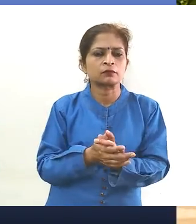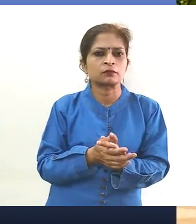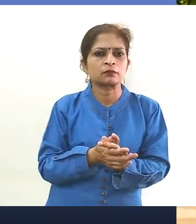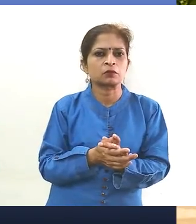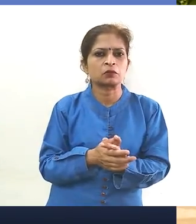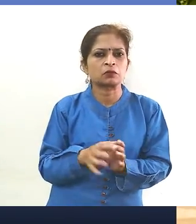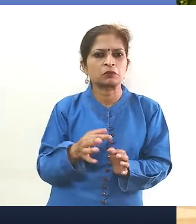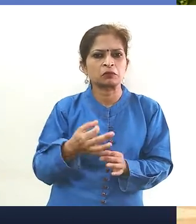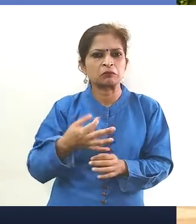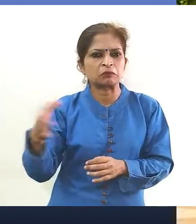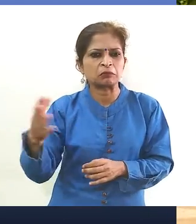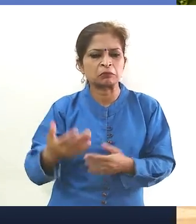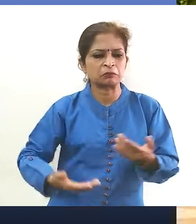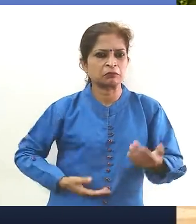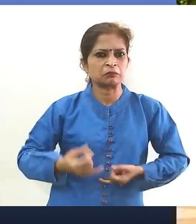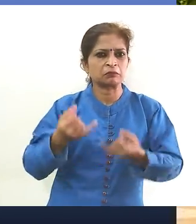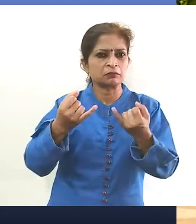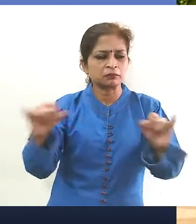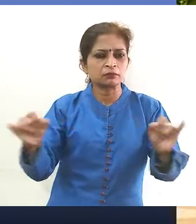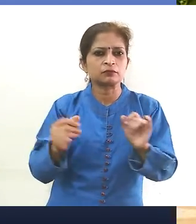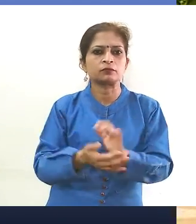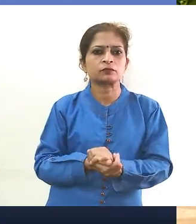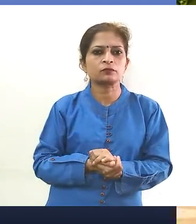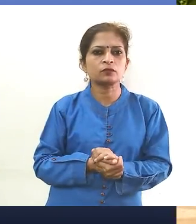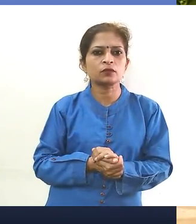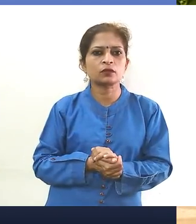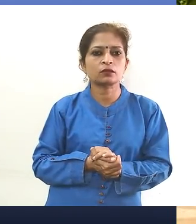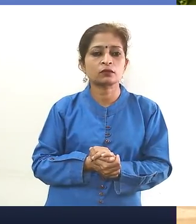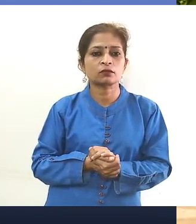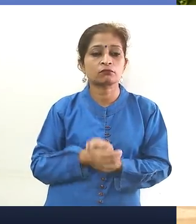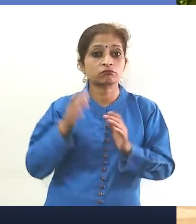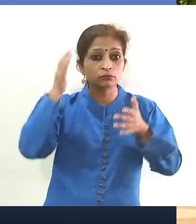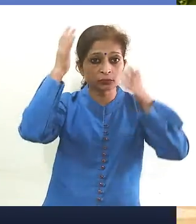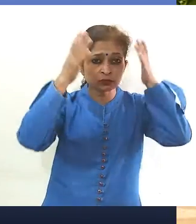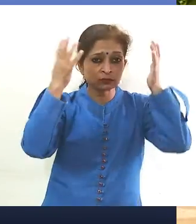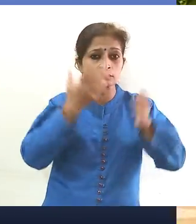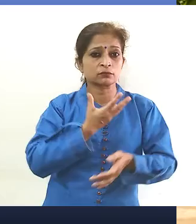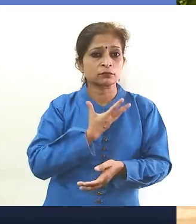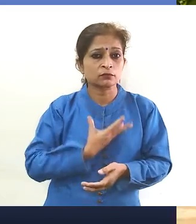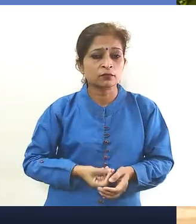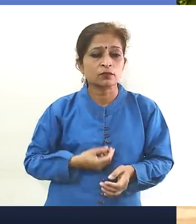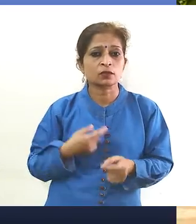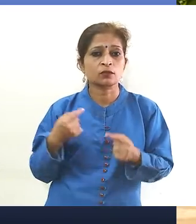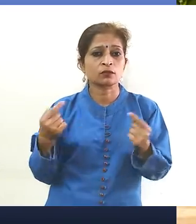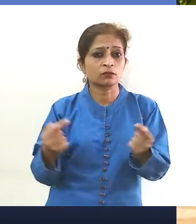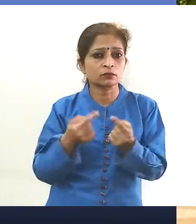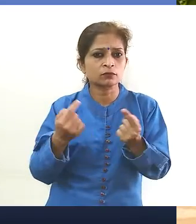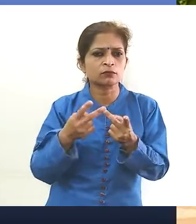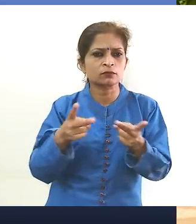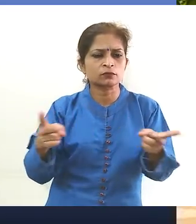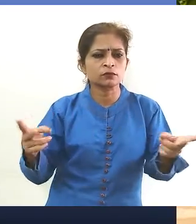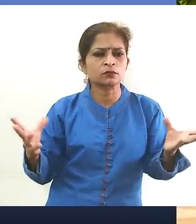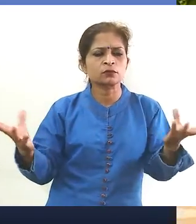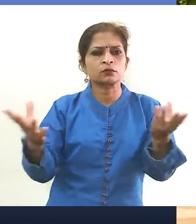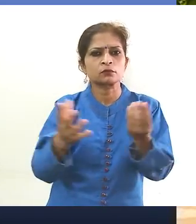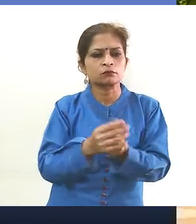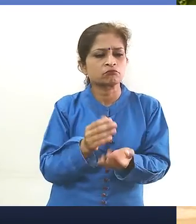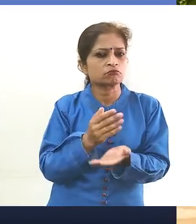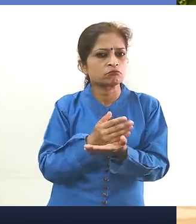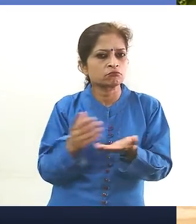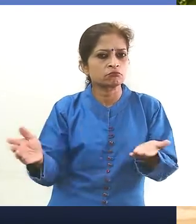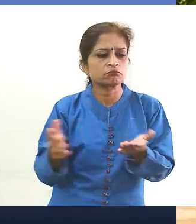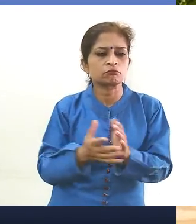अलग प्रकार के जो अशुचिताएं हैं जीवन में, असंतोष है जीवन में, दुख हैं, द्वंद्व हैं, उनसे मुक्त जीवन जी सकते हैं।